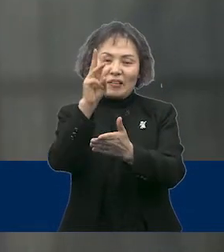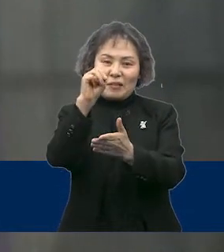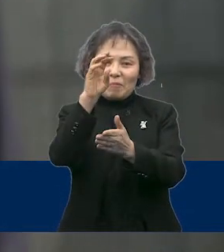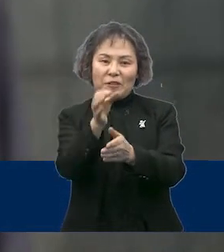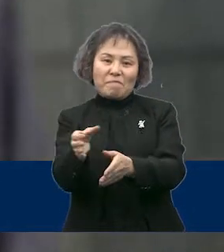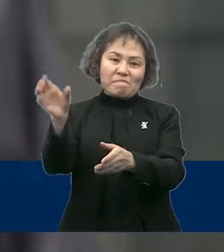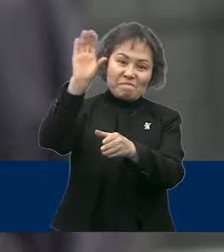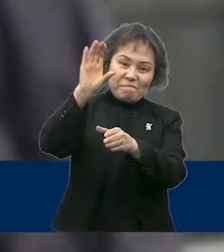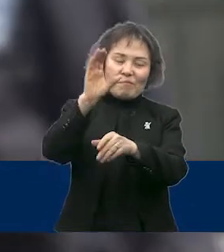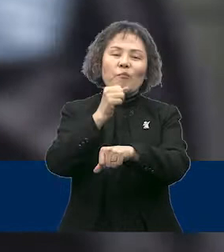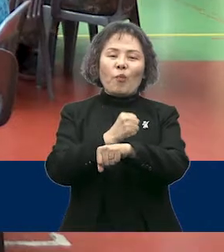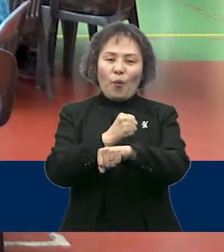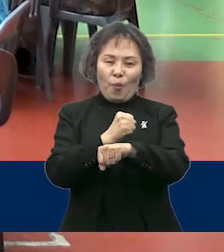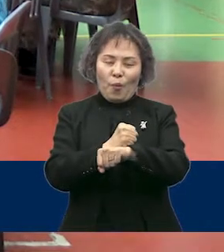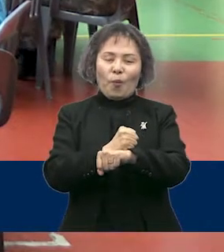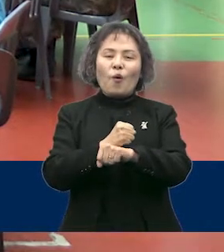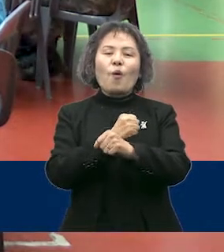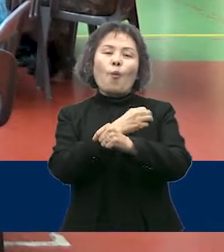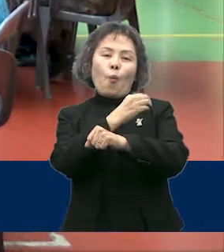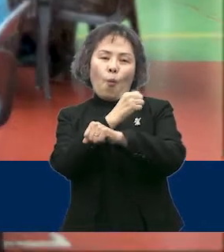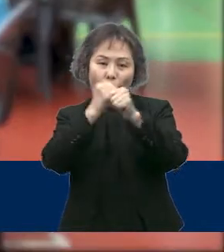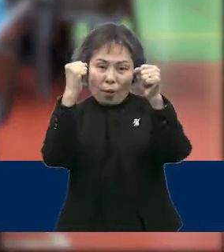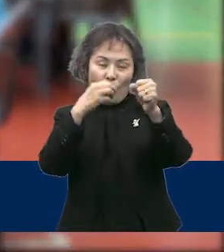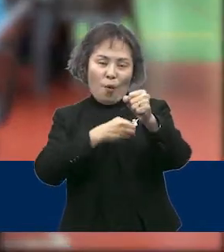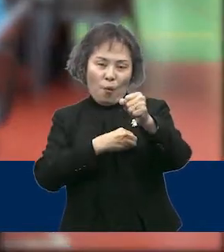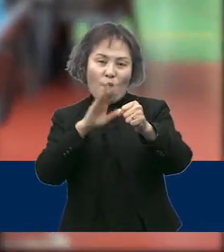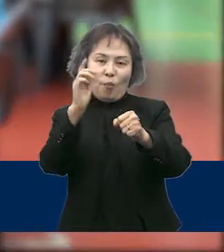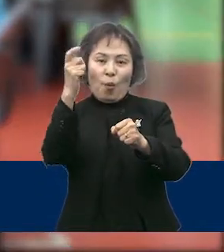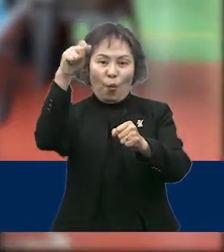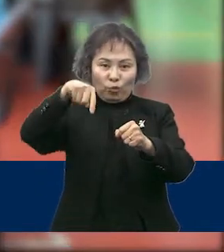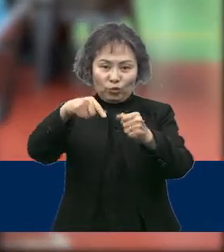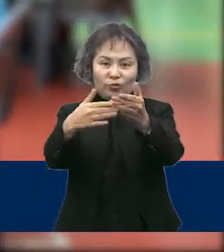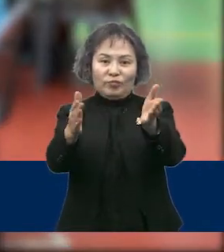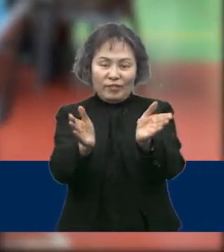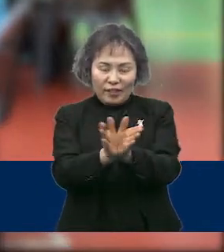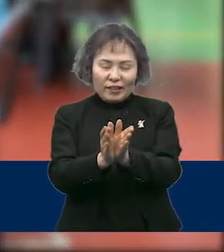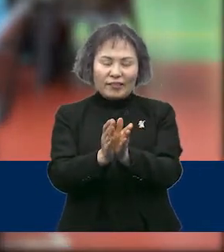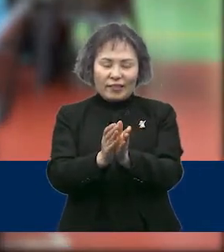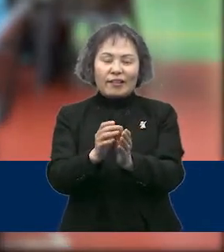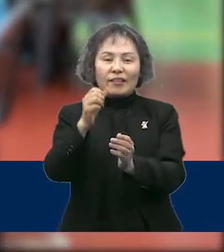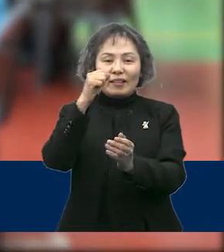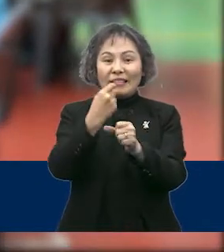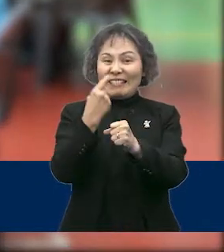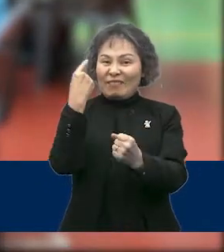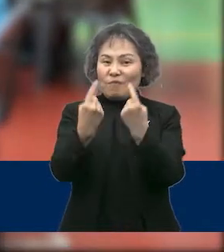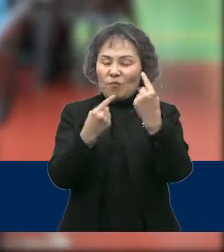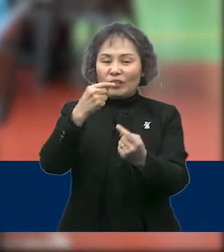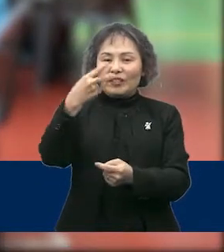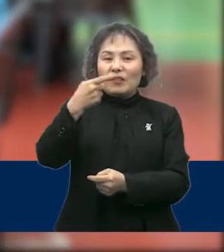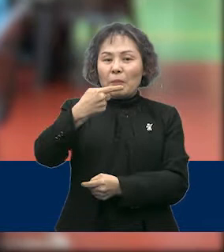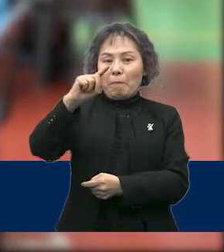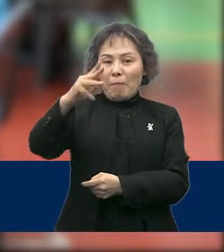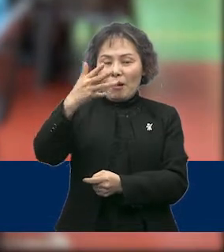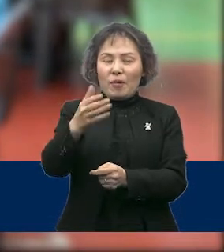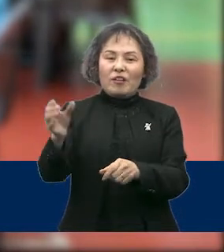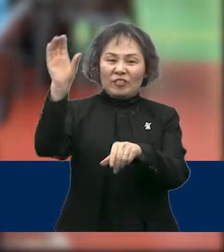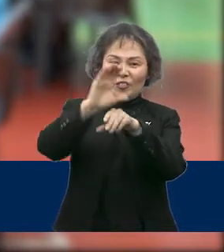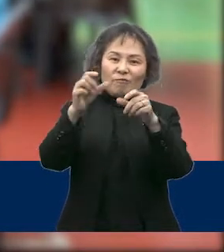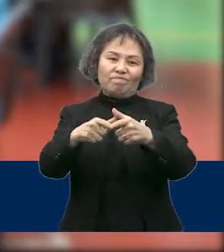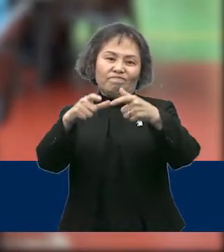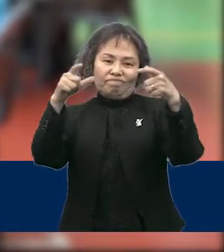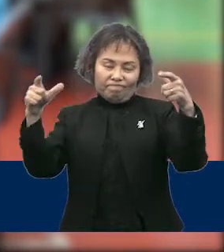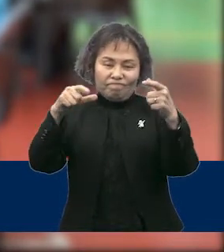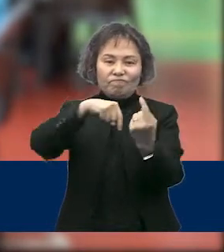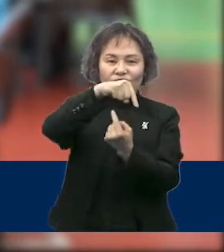3만원으로 늘리고 지학 광복회 를 비롯한 보온 단체에도 2019년 예산보다 1800만원 늘어난 1억